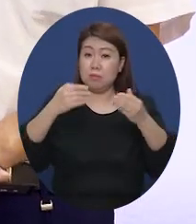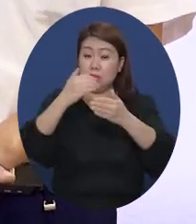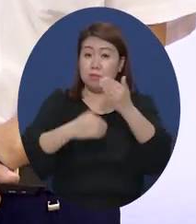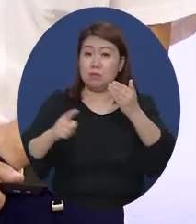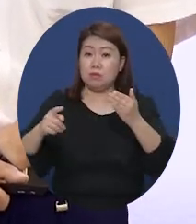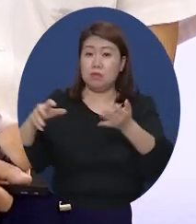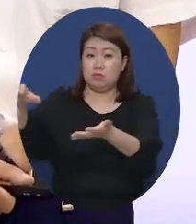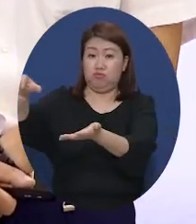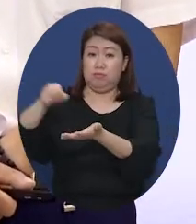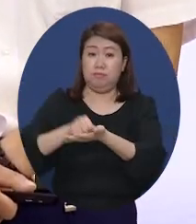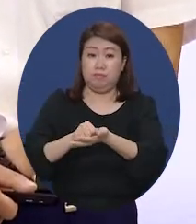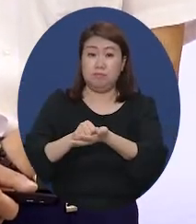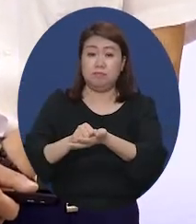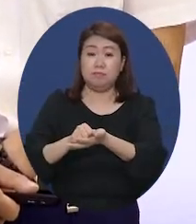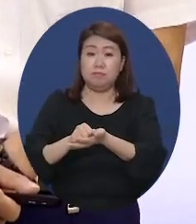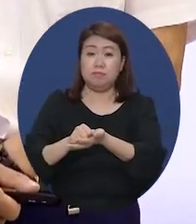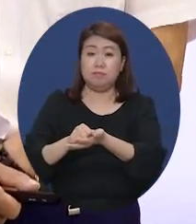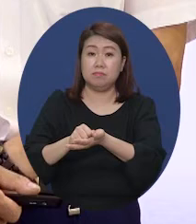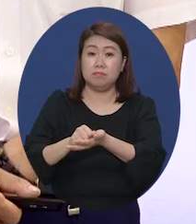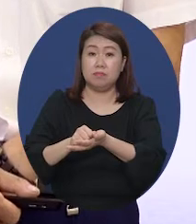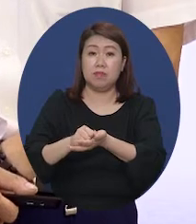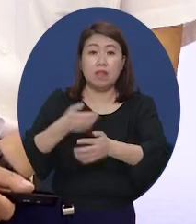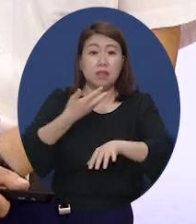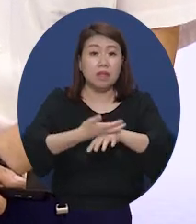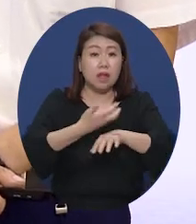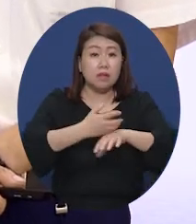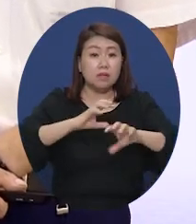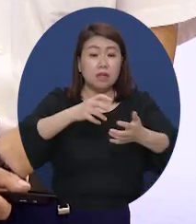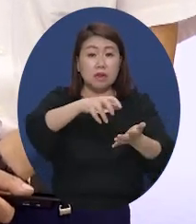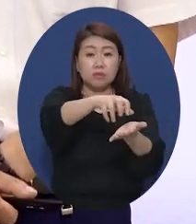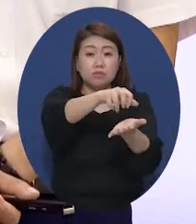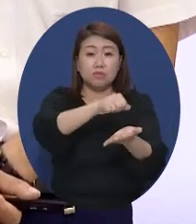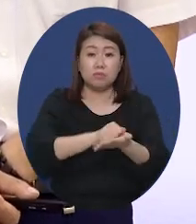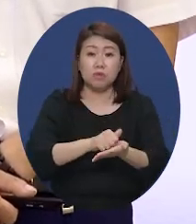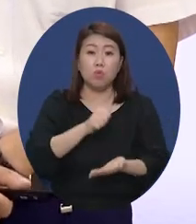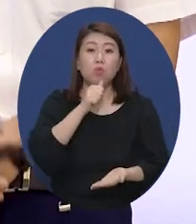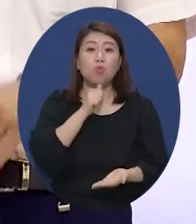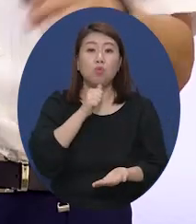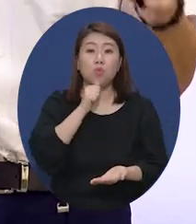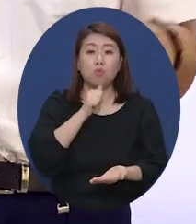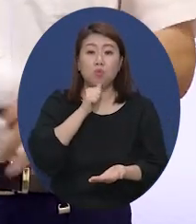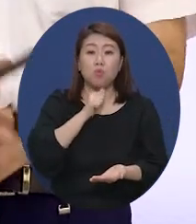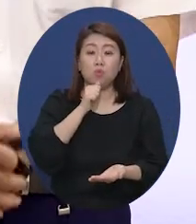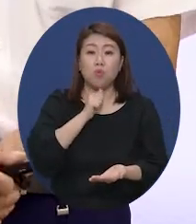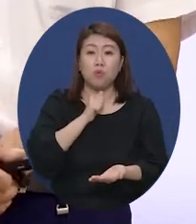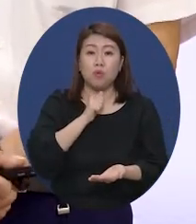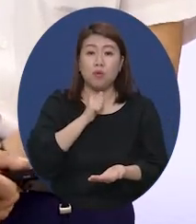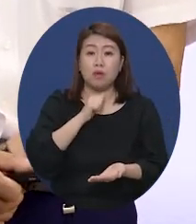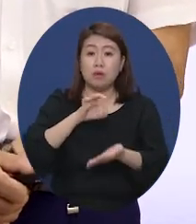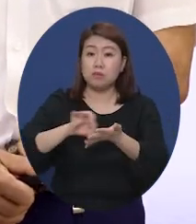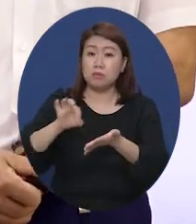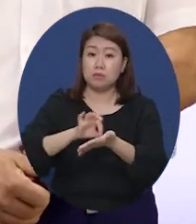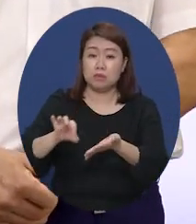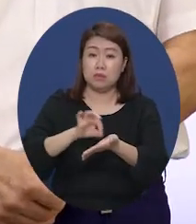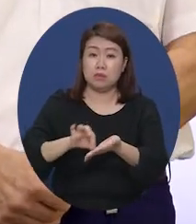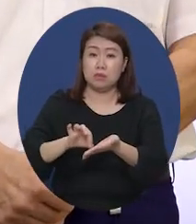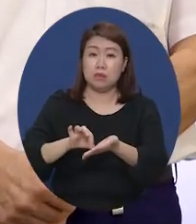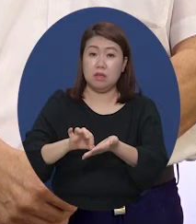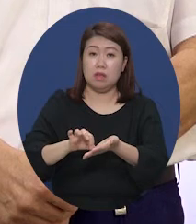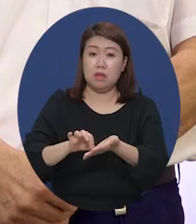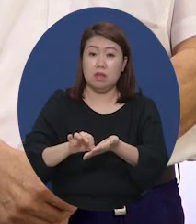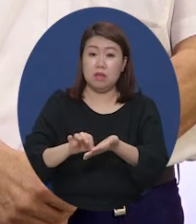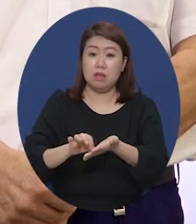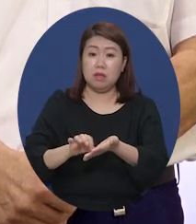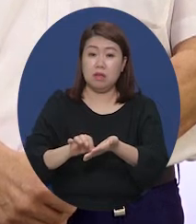톤은 어떻게 되느냐? 해외에서 수입을 했다는 거죠. 그러다 보니까 해외에 대두, 그러니까 콩이죠. 대두의 소비량이